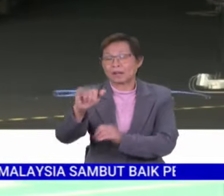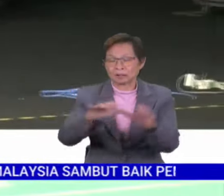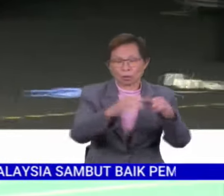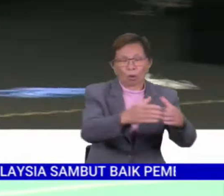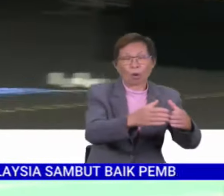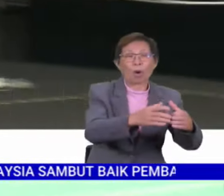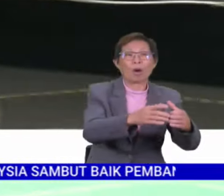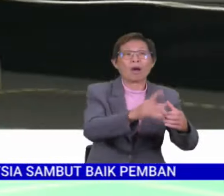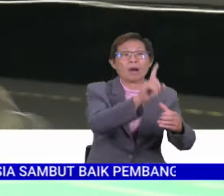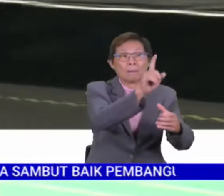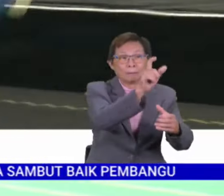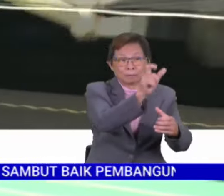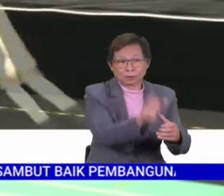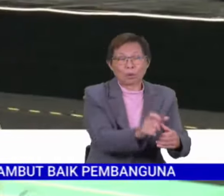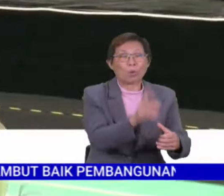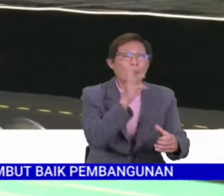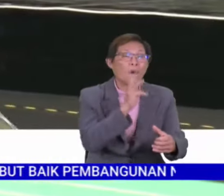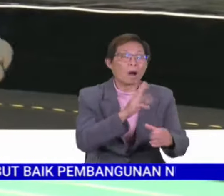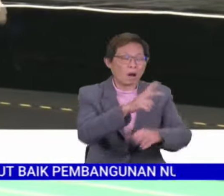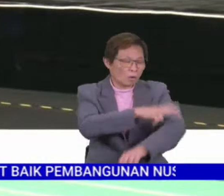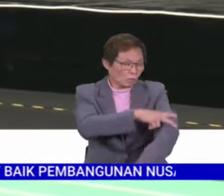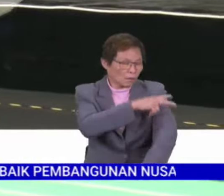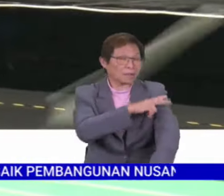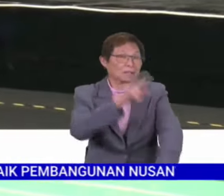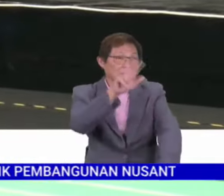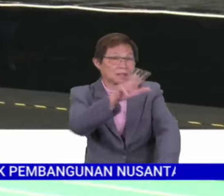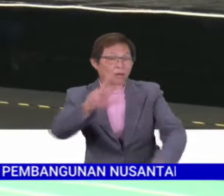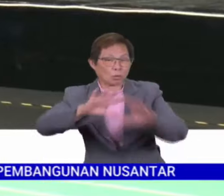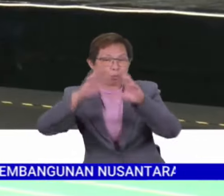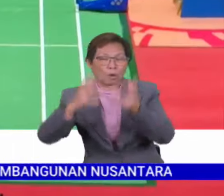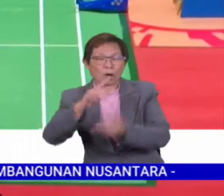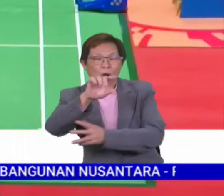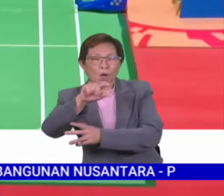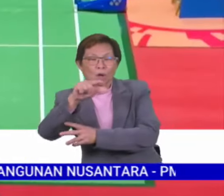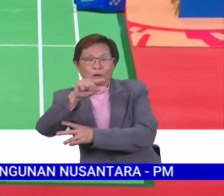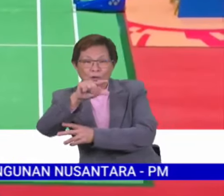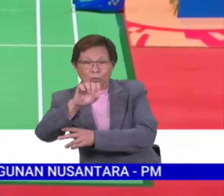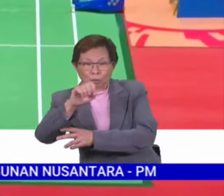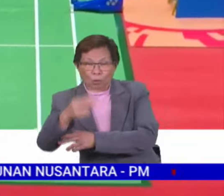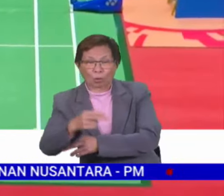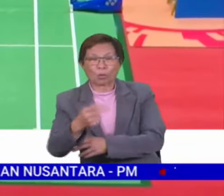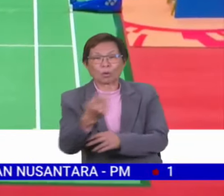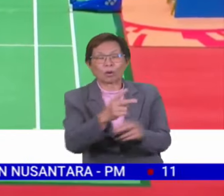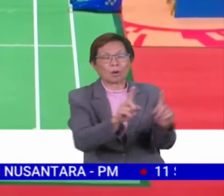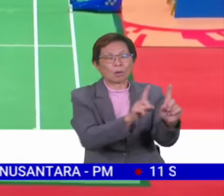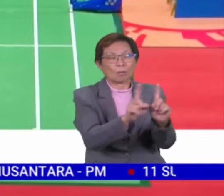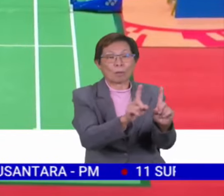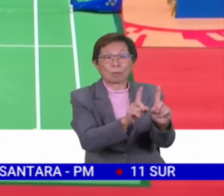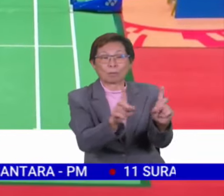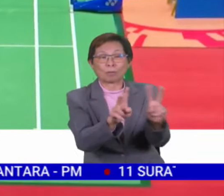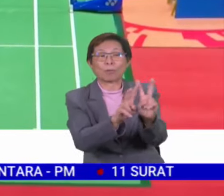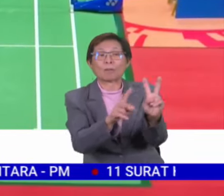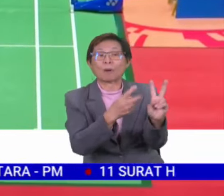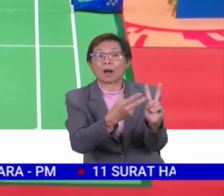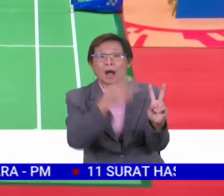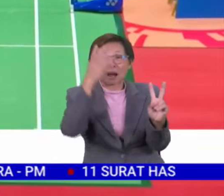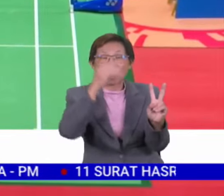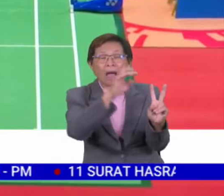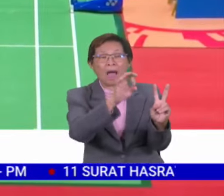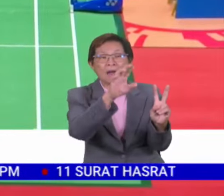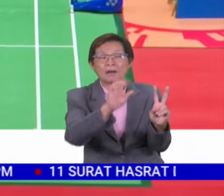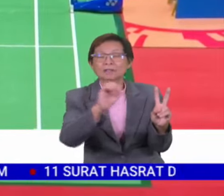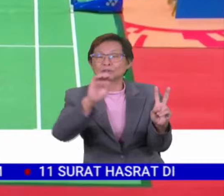perseorangan wanita diwakili pemain ranking ke-33 dunia Goh Jin Wei. Pasangan berguru lelaki utama negara Aaron Shah dan Soh